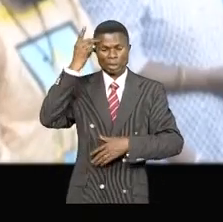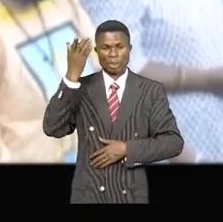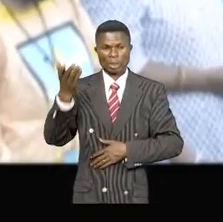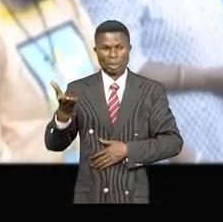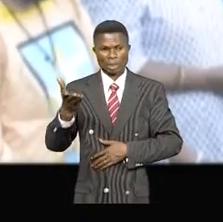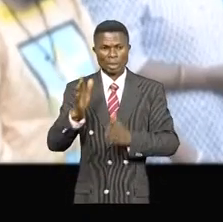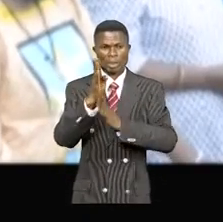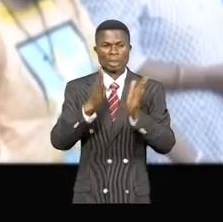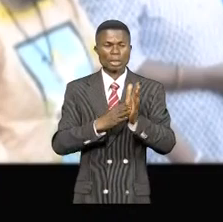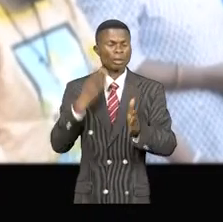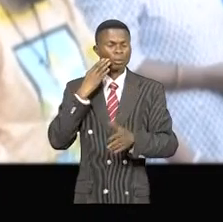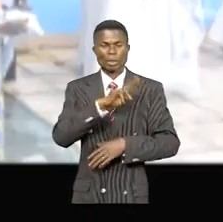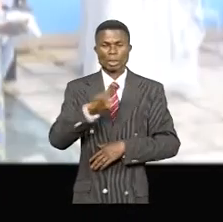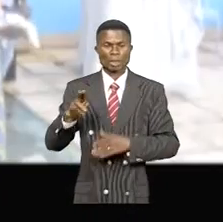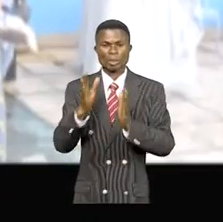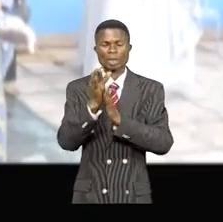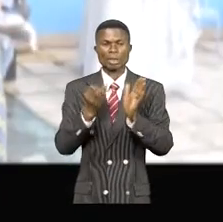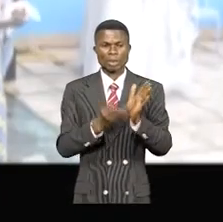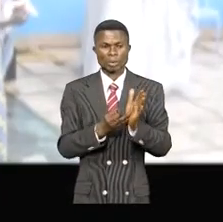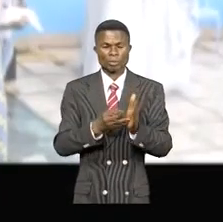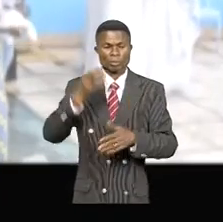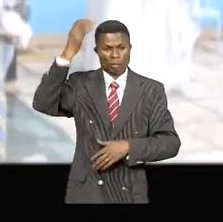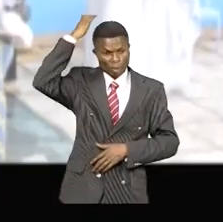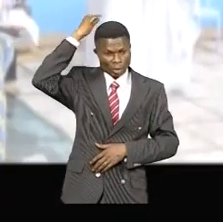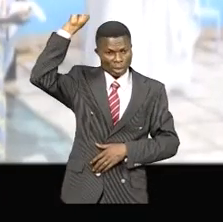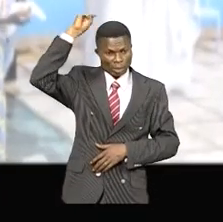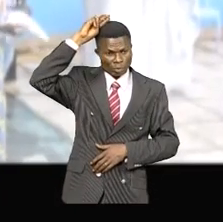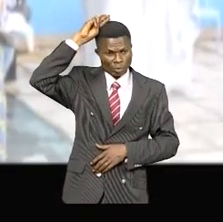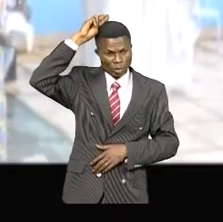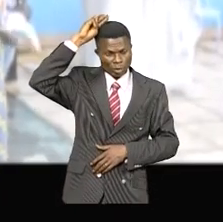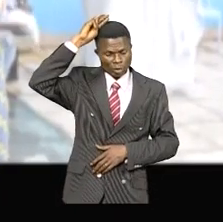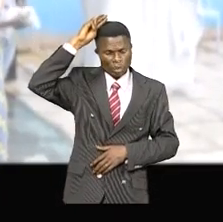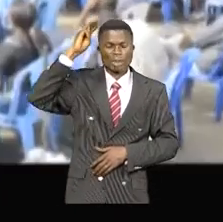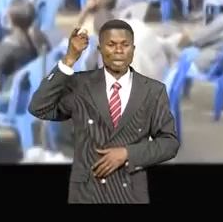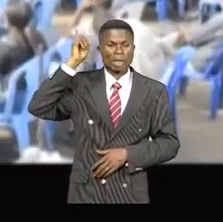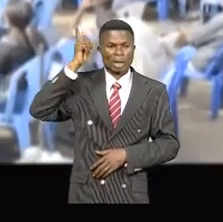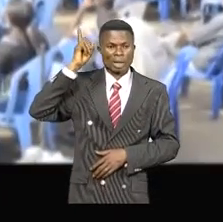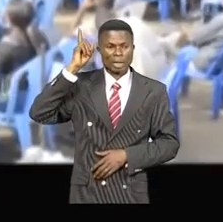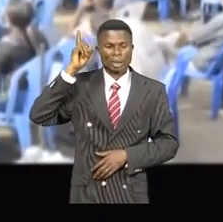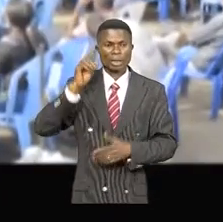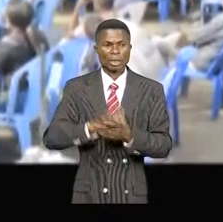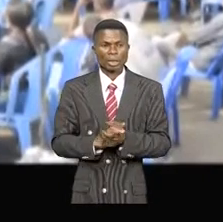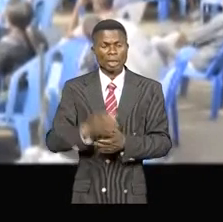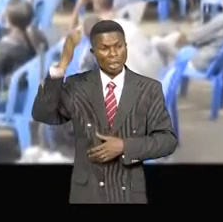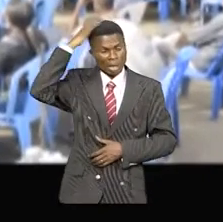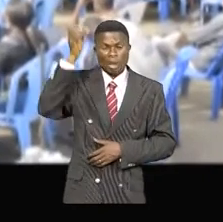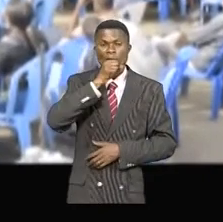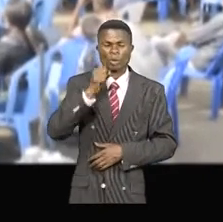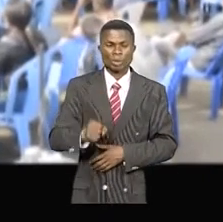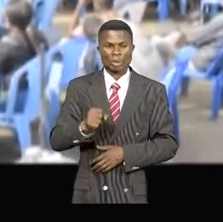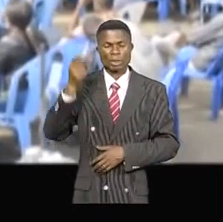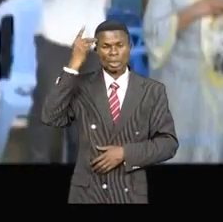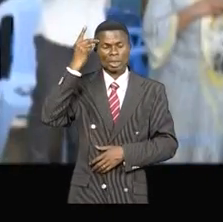Le 19 mars 2017, l'archevêque émérite cardinal Monsengo Passigna, alors archevêque métropolitain